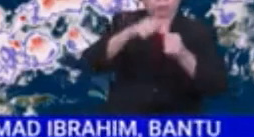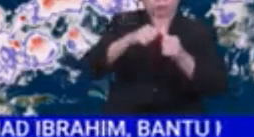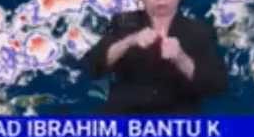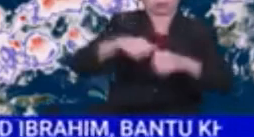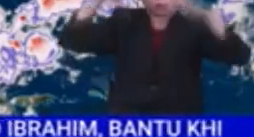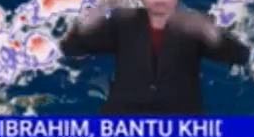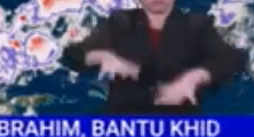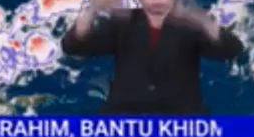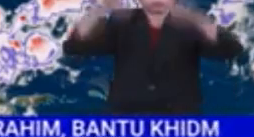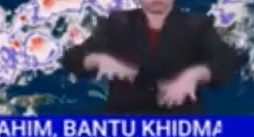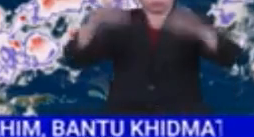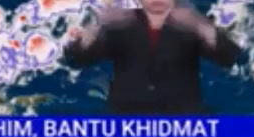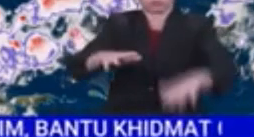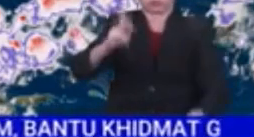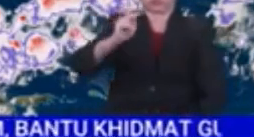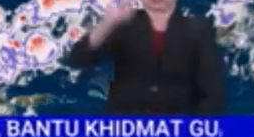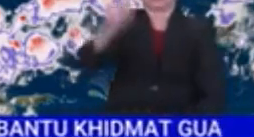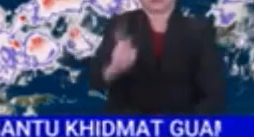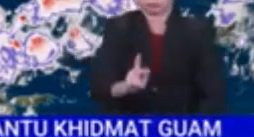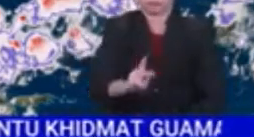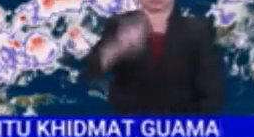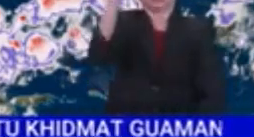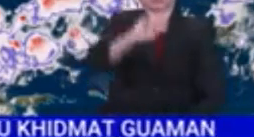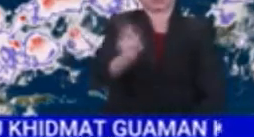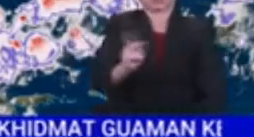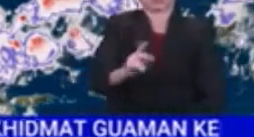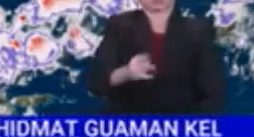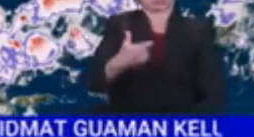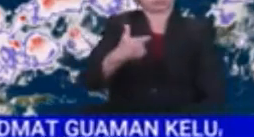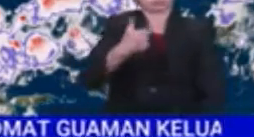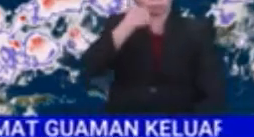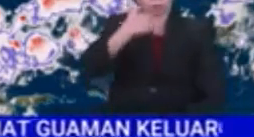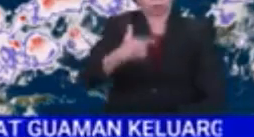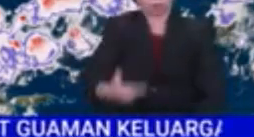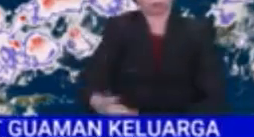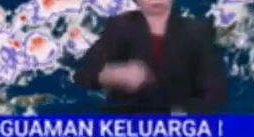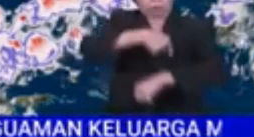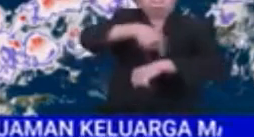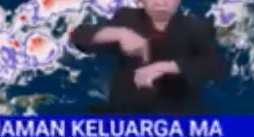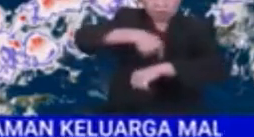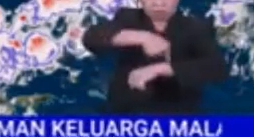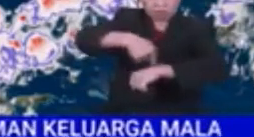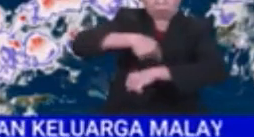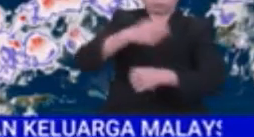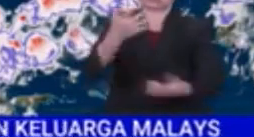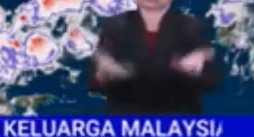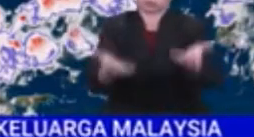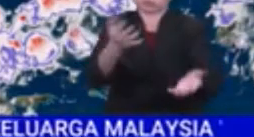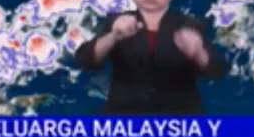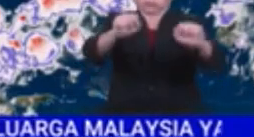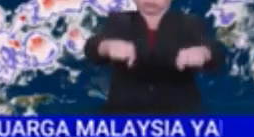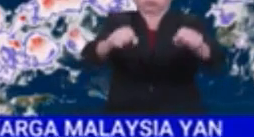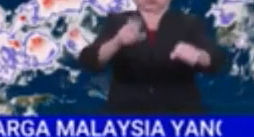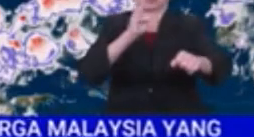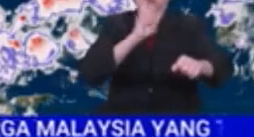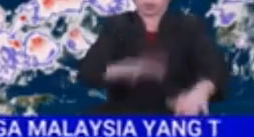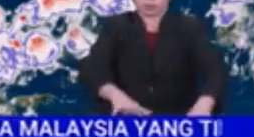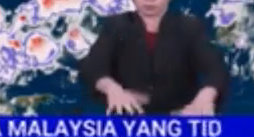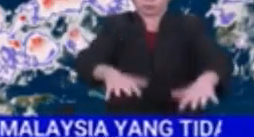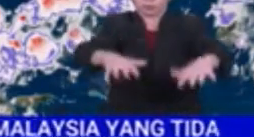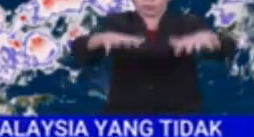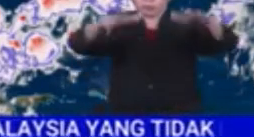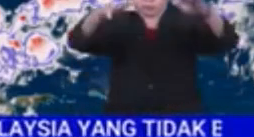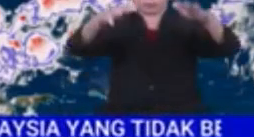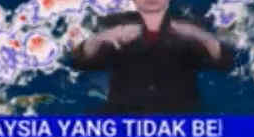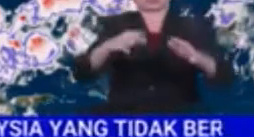hujan lebat beserta berpetir yang berlaku dalam tempoh yang lama mungkin boleh menyebabkan banjir kilat terutamanya di sekitar